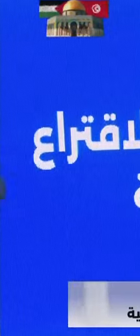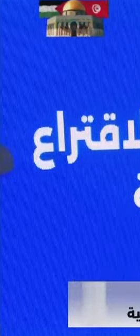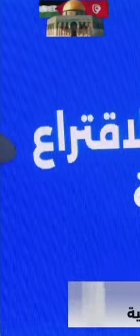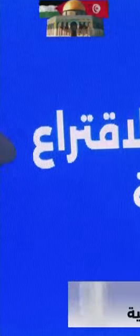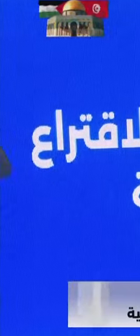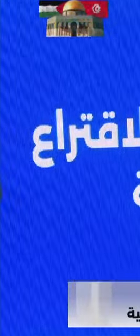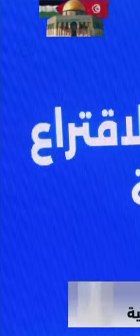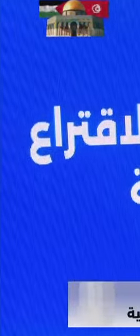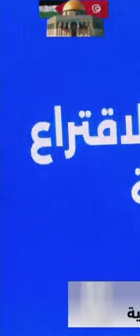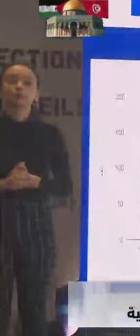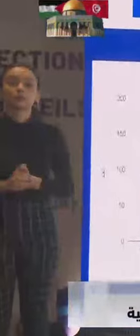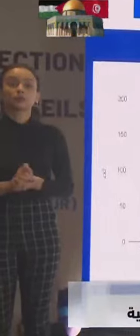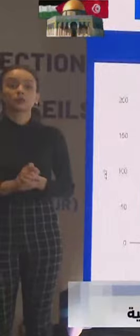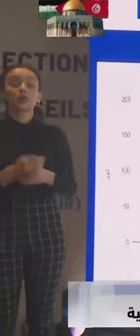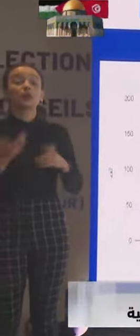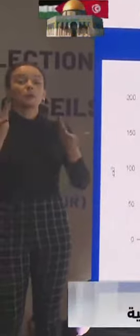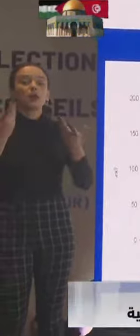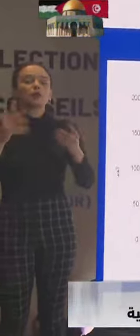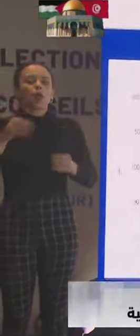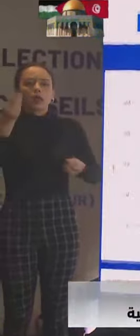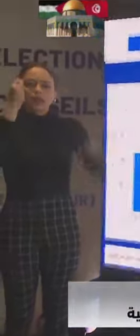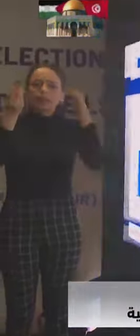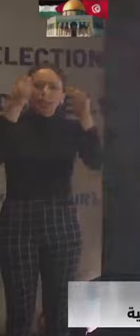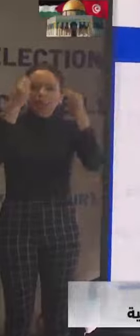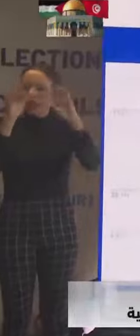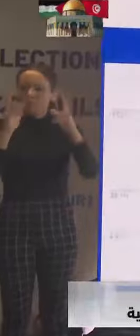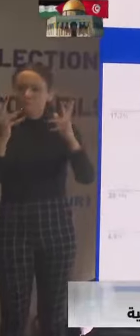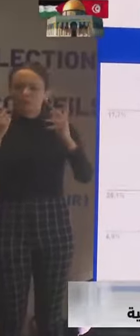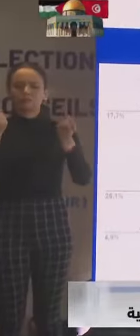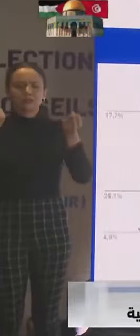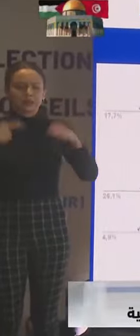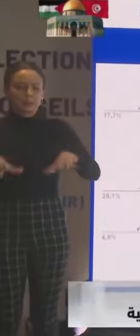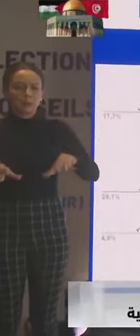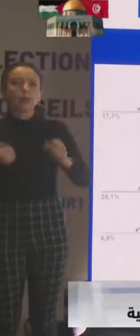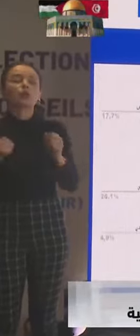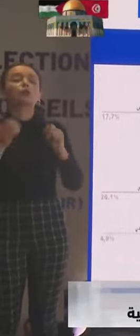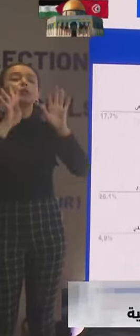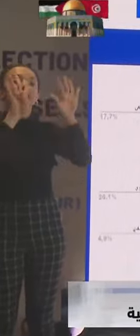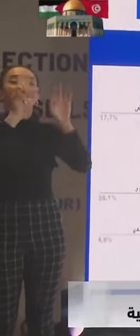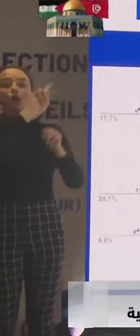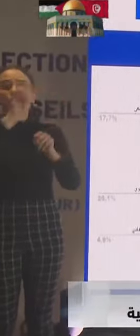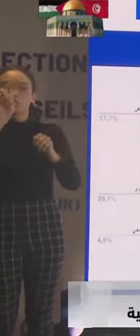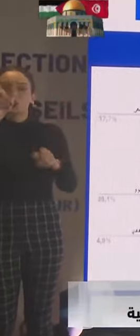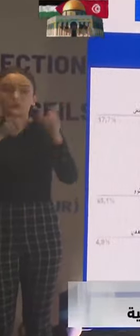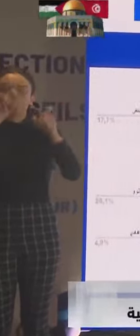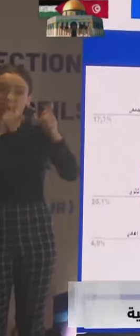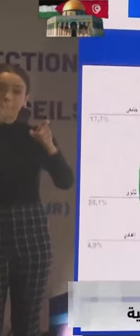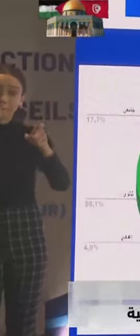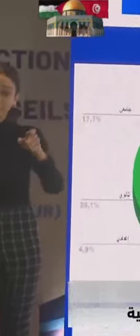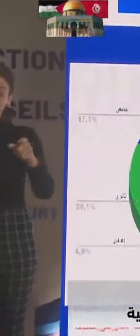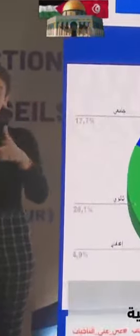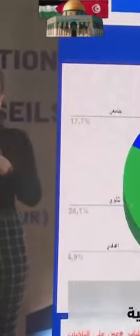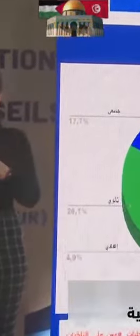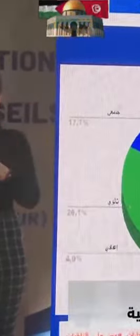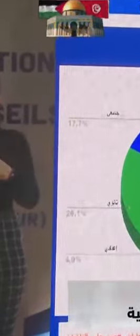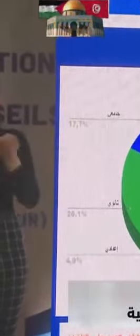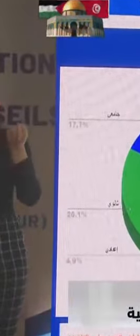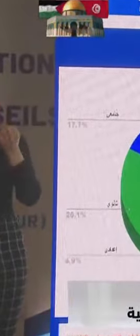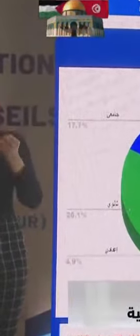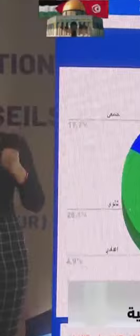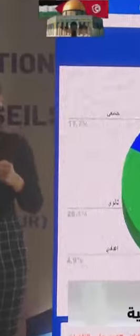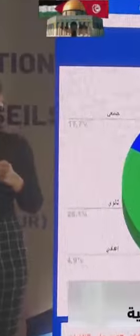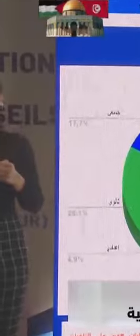المحليه في دورها الثاني ان نسبه الاقبال كانت اعلى بشكل طفيف في الاوساط الريفيه كما اظهرت